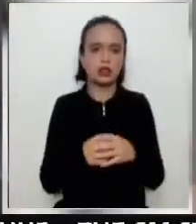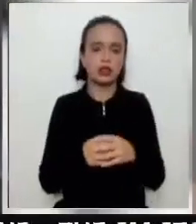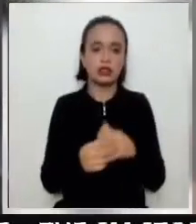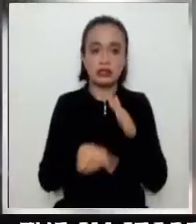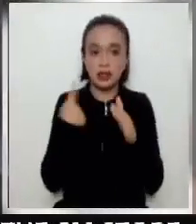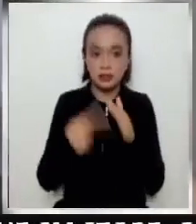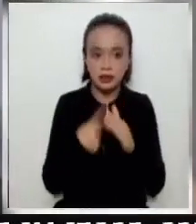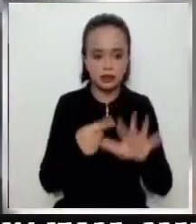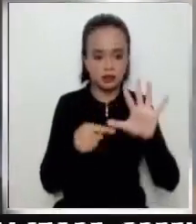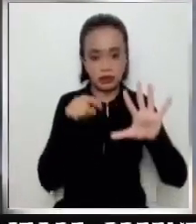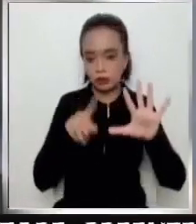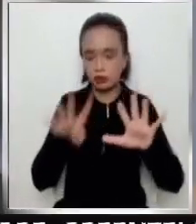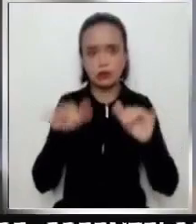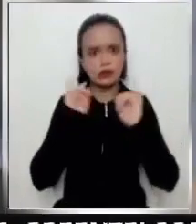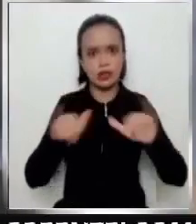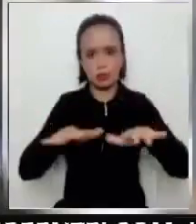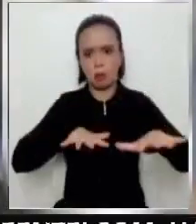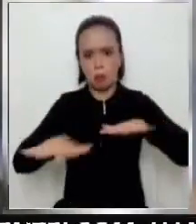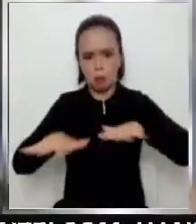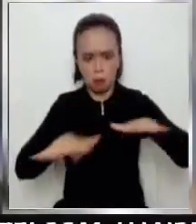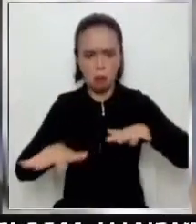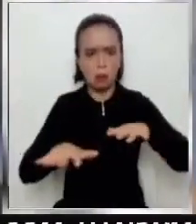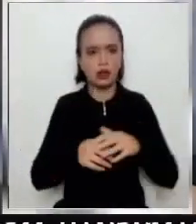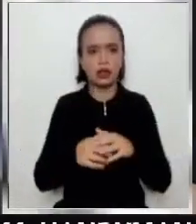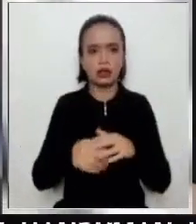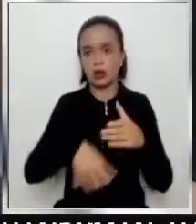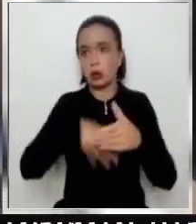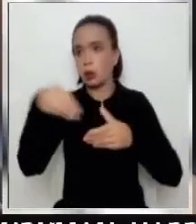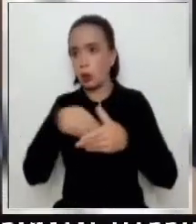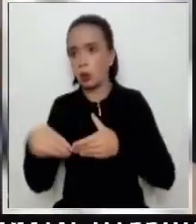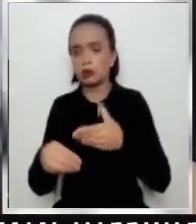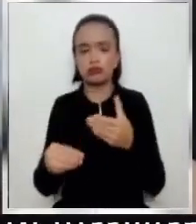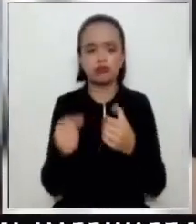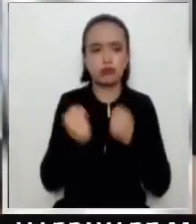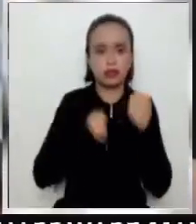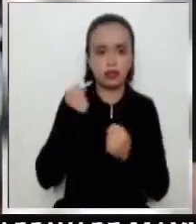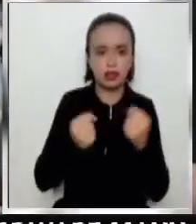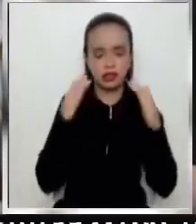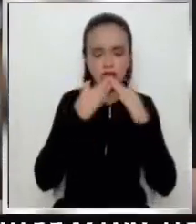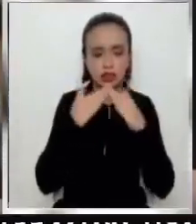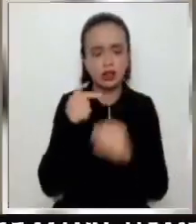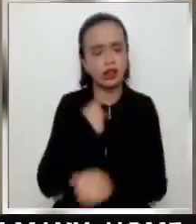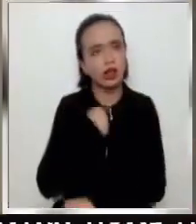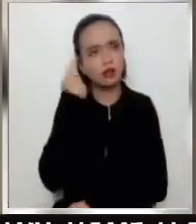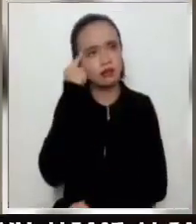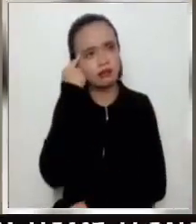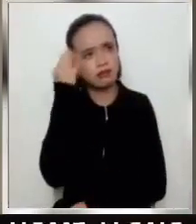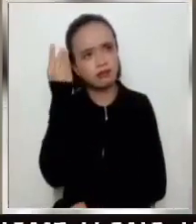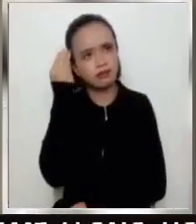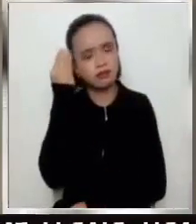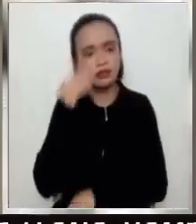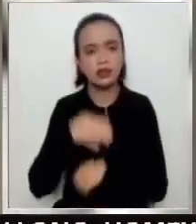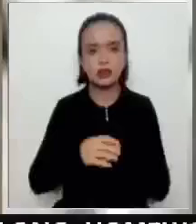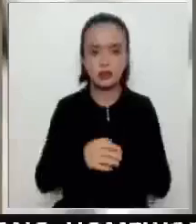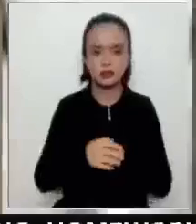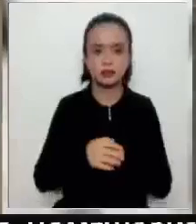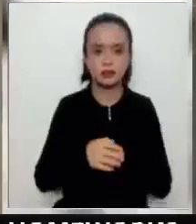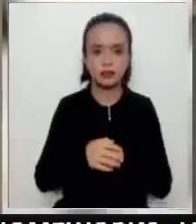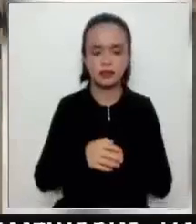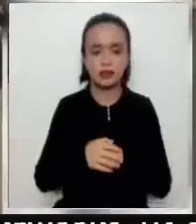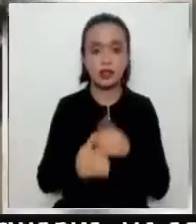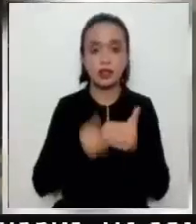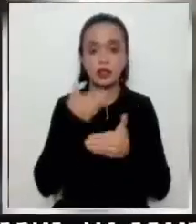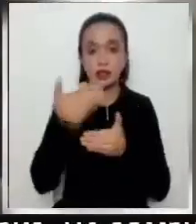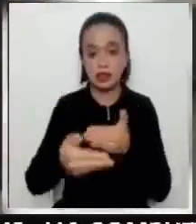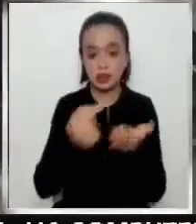5.4, malakas pa rin po, napapatakbo pa rin kami sa labas ng bahay. So, I thought about the safety of my son. Sa mga darating na linggo, 50